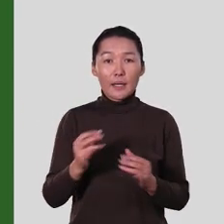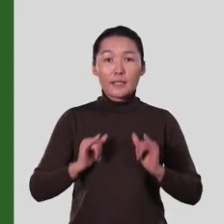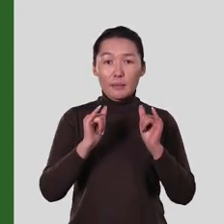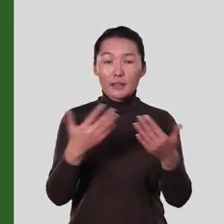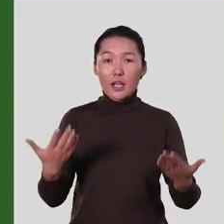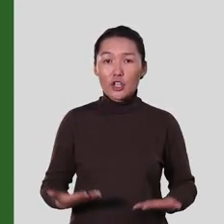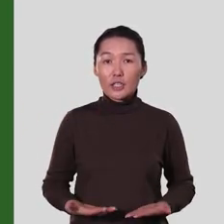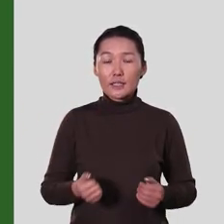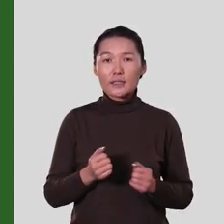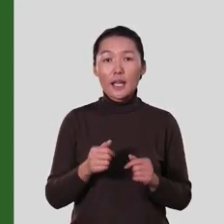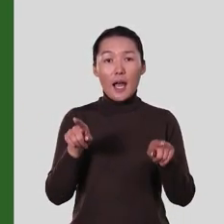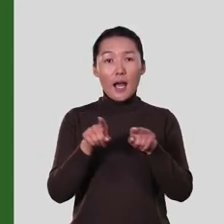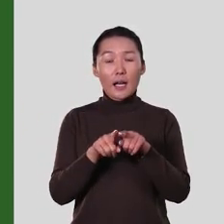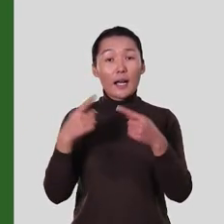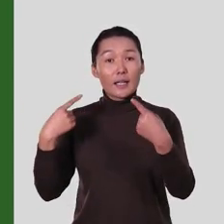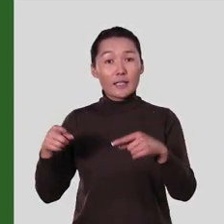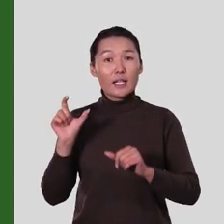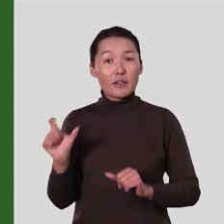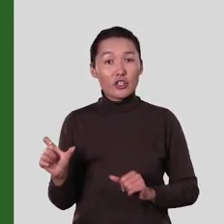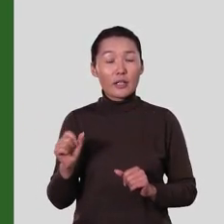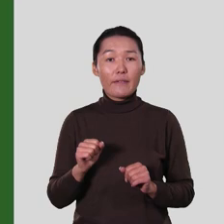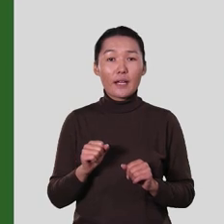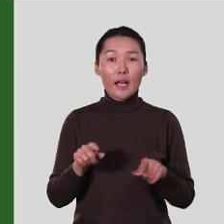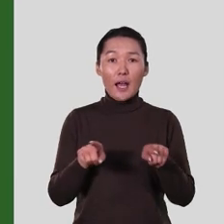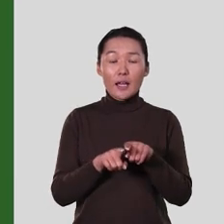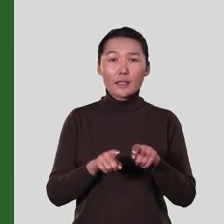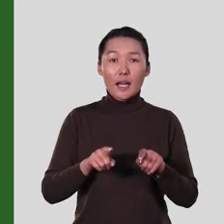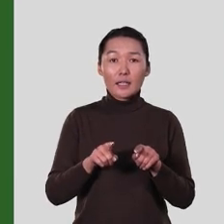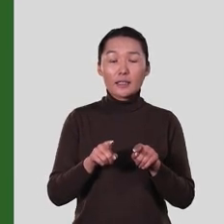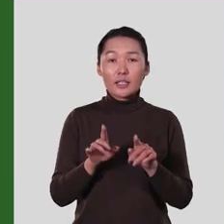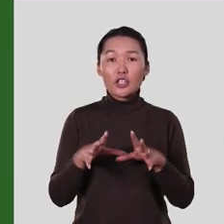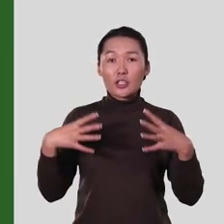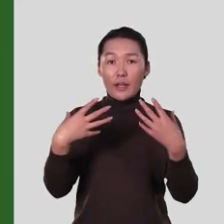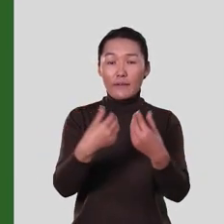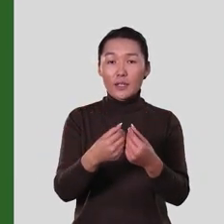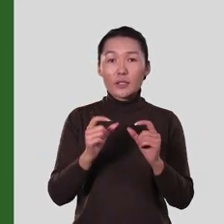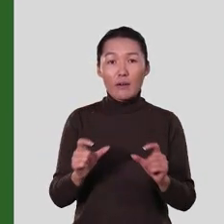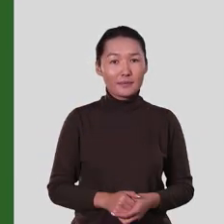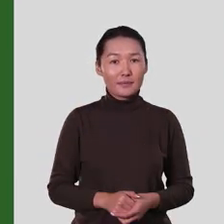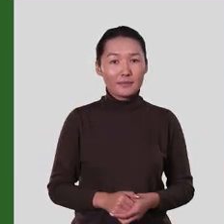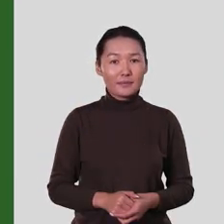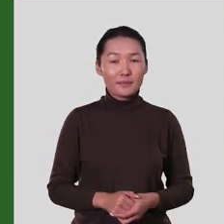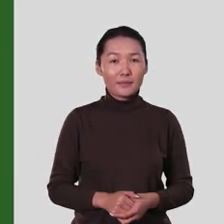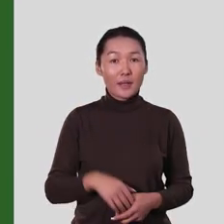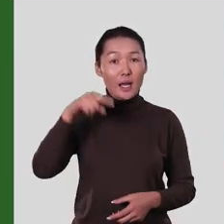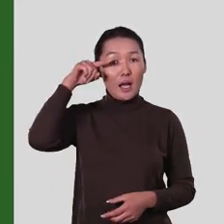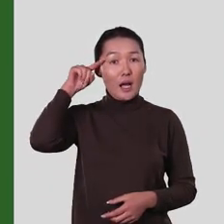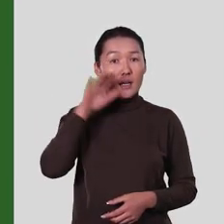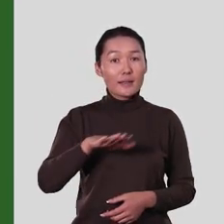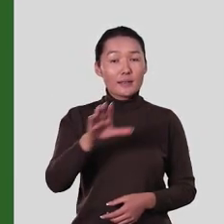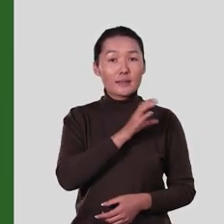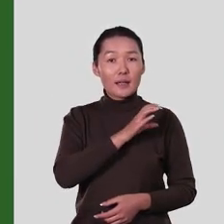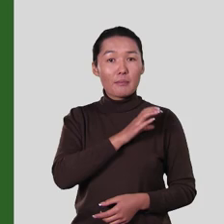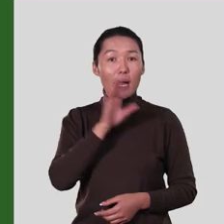жизни как отдельного человека, так и человеческого общества в целом. Кыргызстан